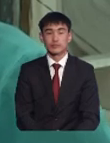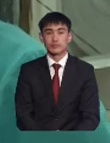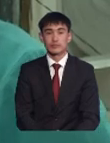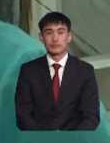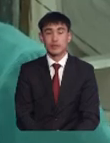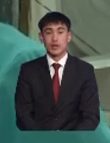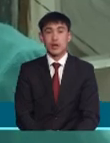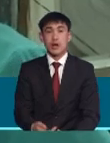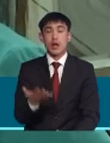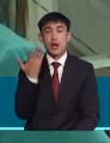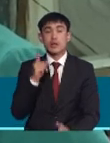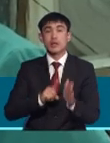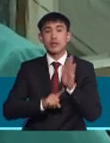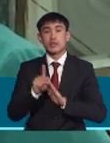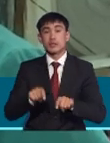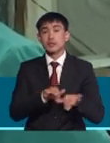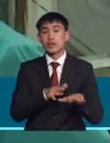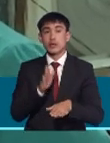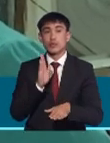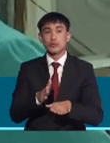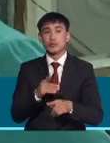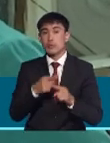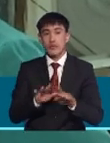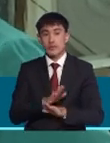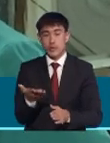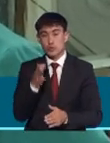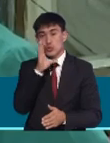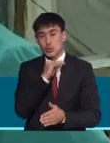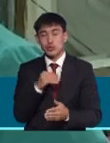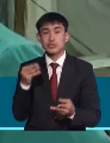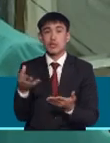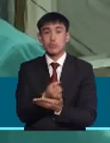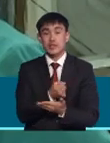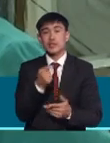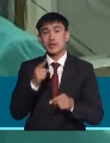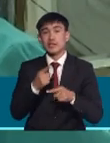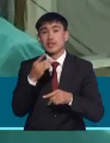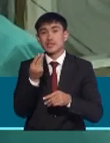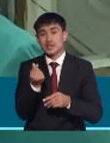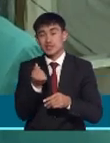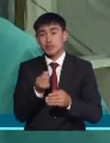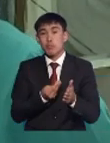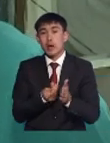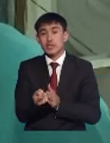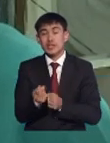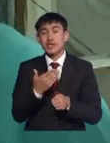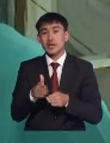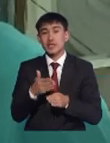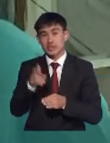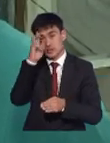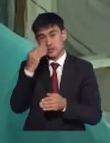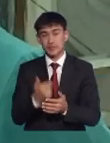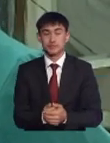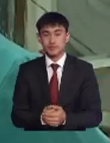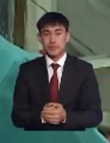С тех пор, как я открыла это дело, пусть не половину, но мне уже удалось собрать некоторые средства для погашения части